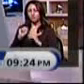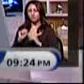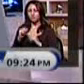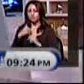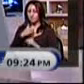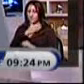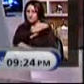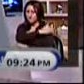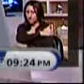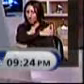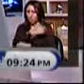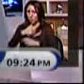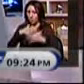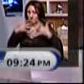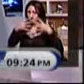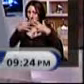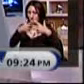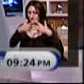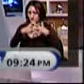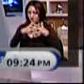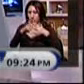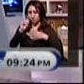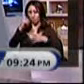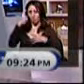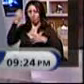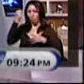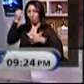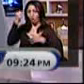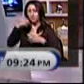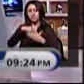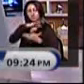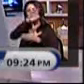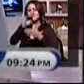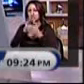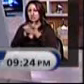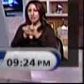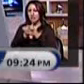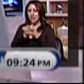في جبهة الانقاذ، ولكن طبعا كلهم اصدقائي وبينهم اساتذة ليا كمان.